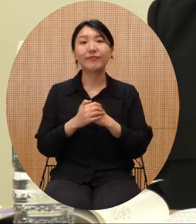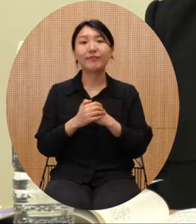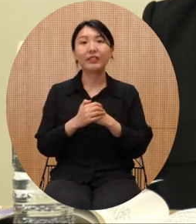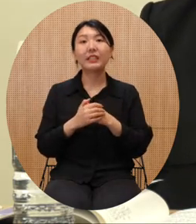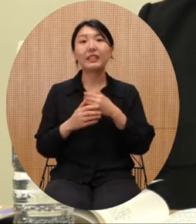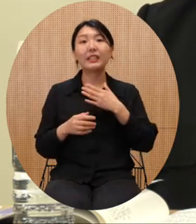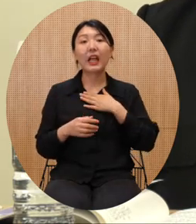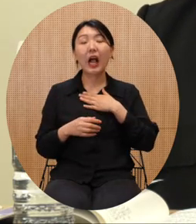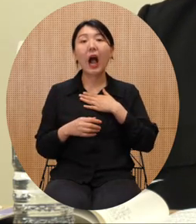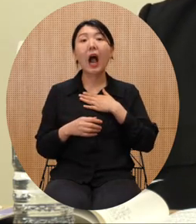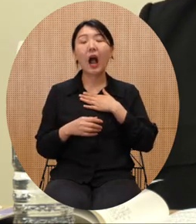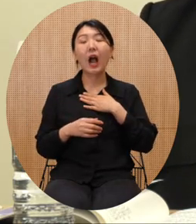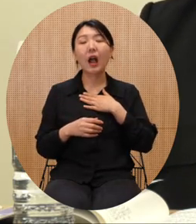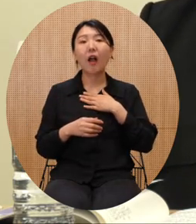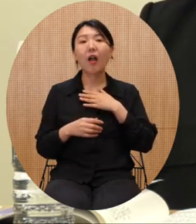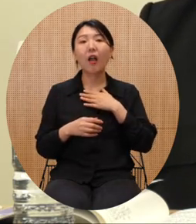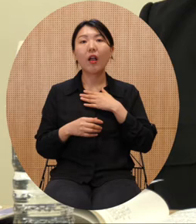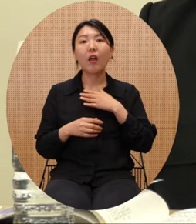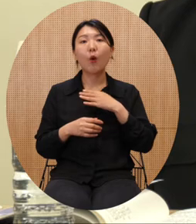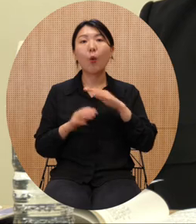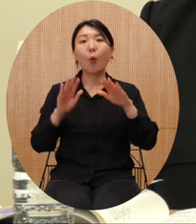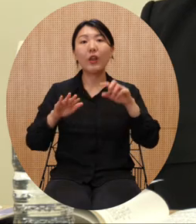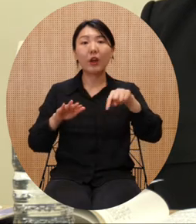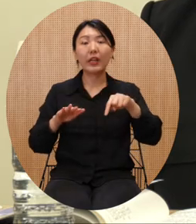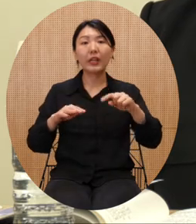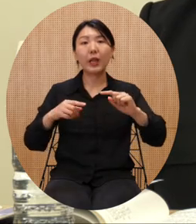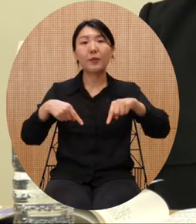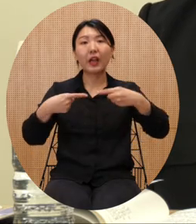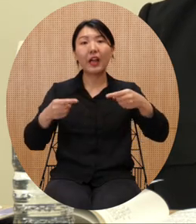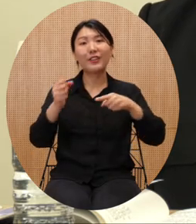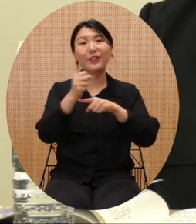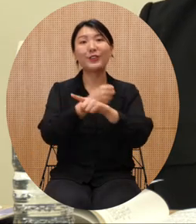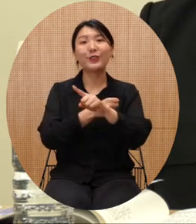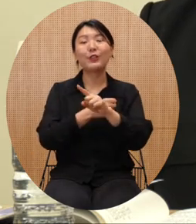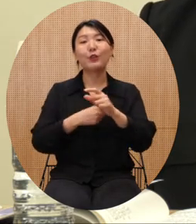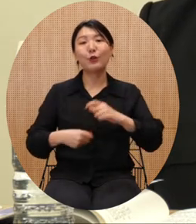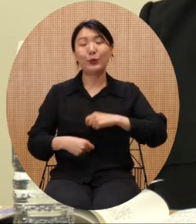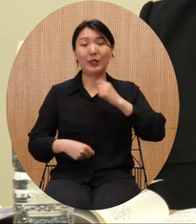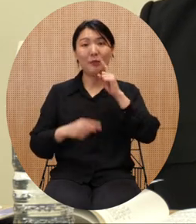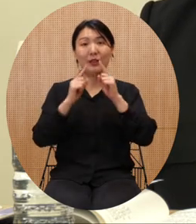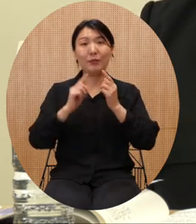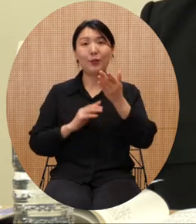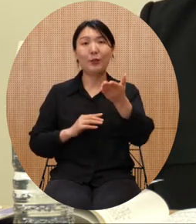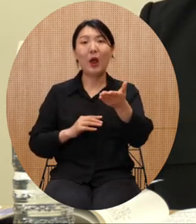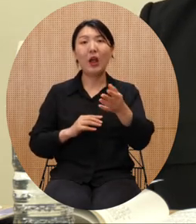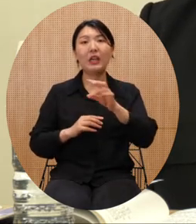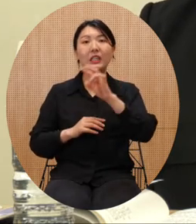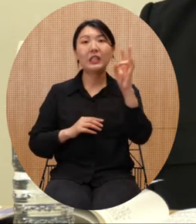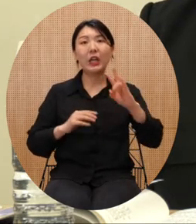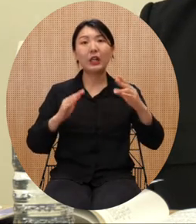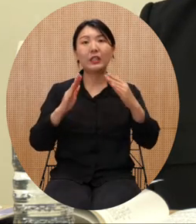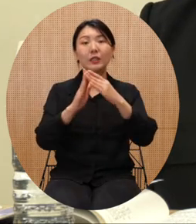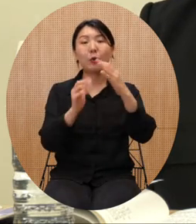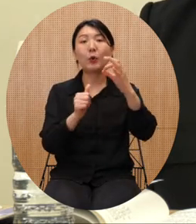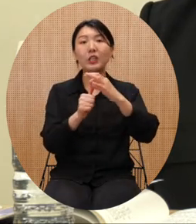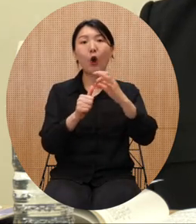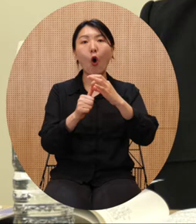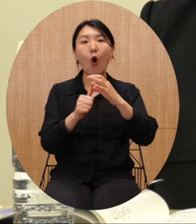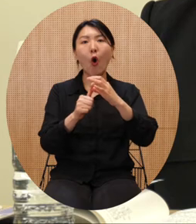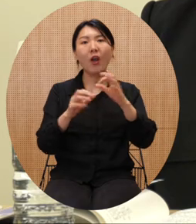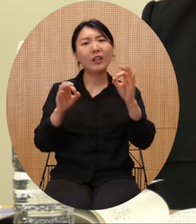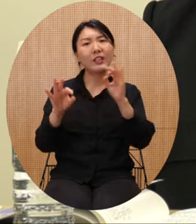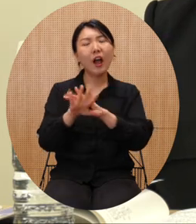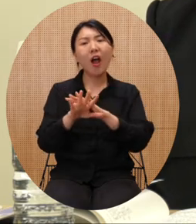제가 여기에 참여하게 된 부분은 솔직히 말씀드리면 시흥형 주거비가 없어질 수도 있다라는 얘기를